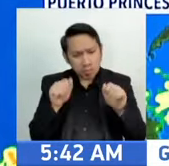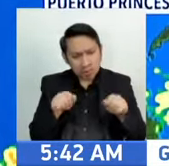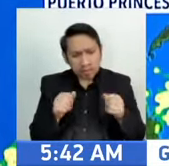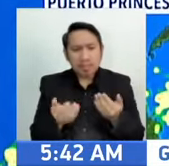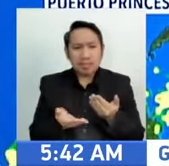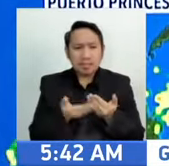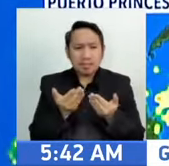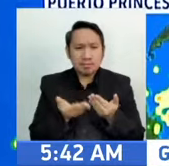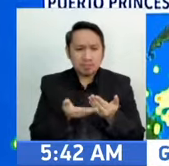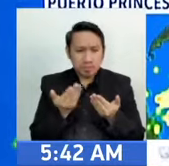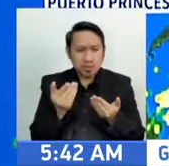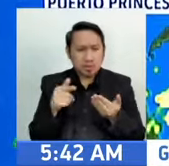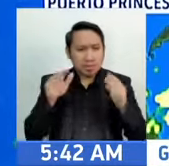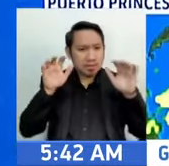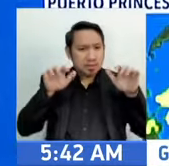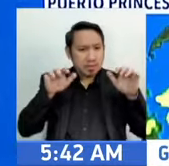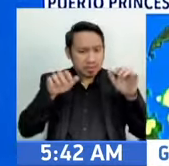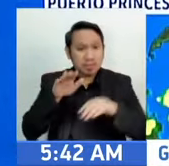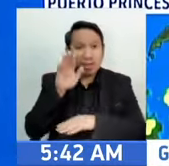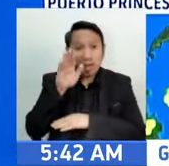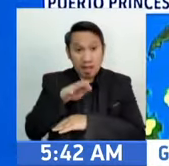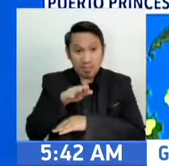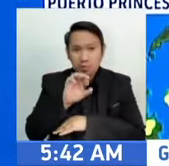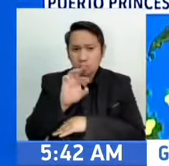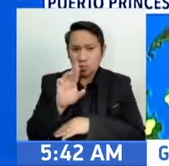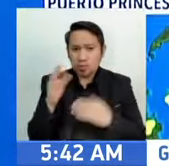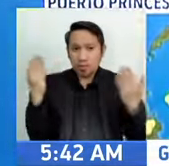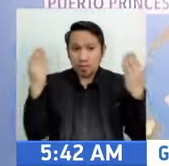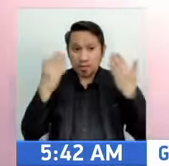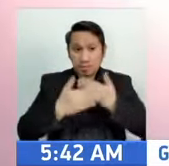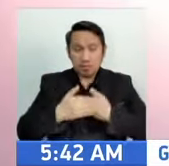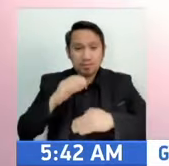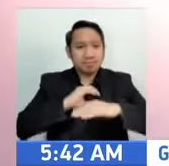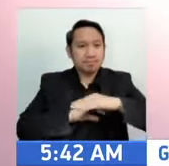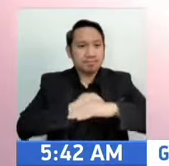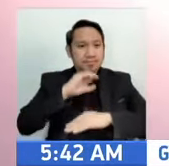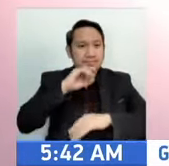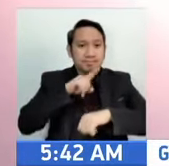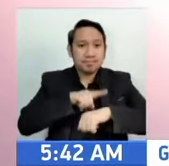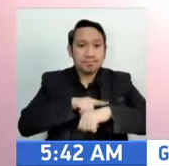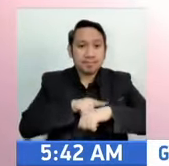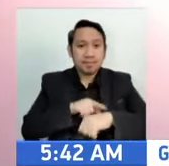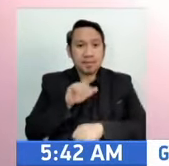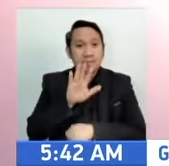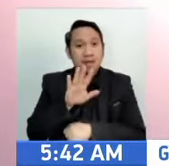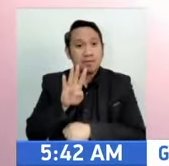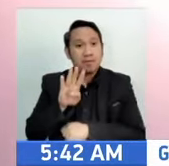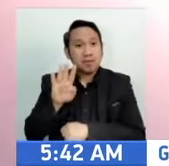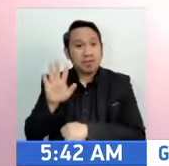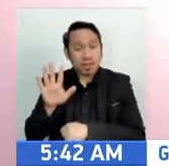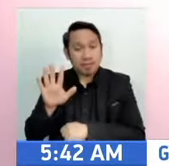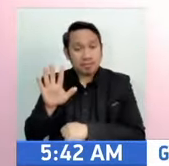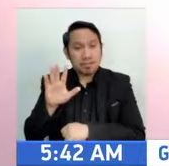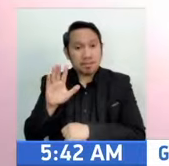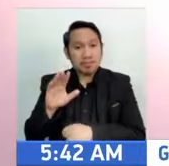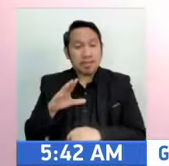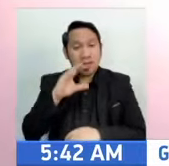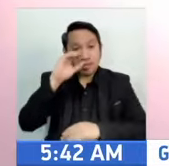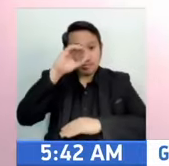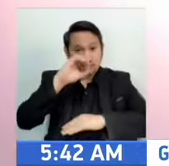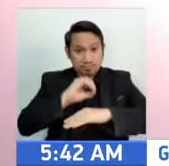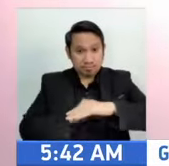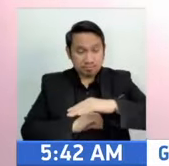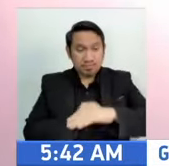sa madang hapon o sa gabi. Sisikat na po ang haring araw bandang 5:45 a.m. at lulubog naman po yan mamayang